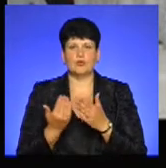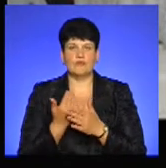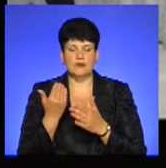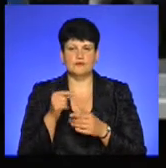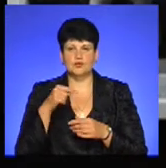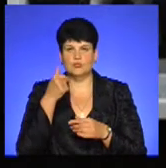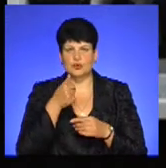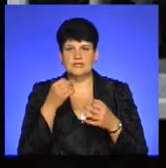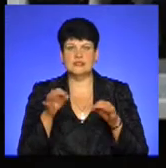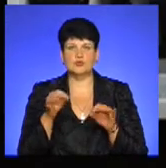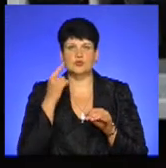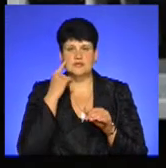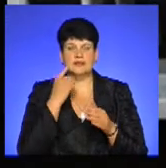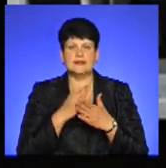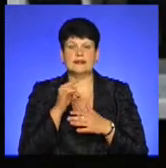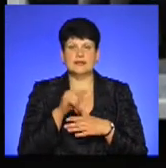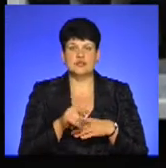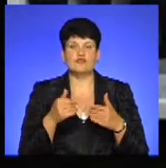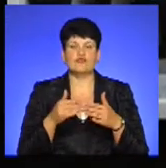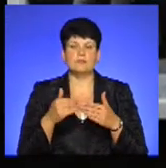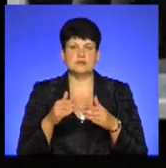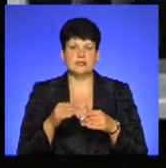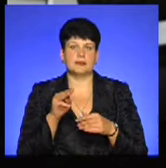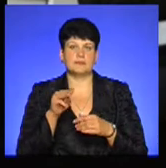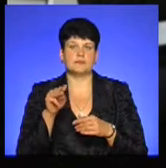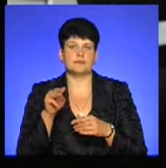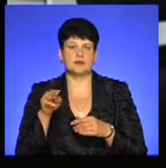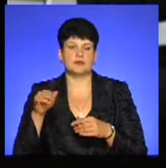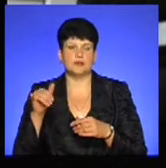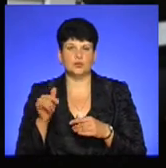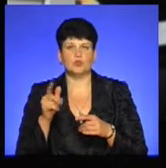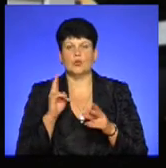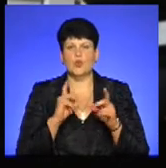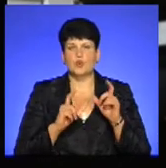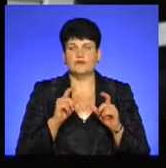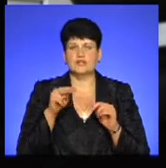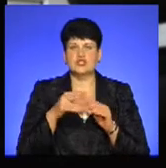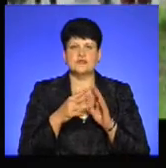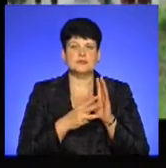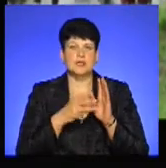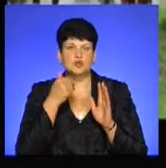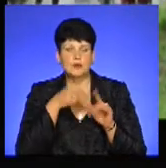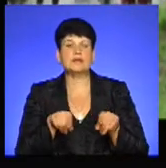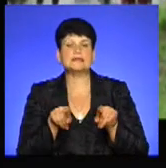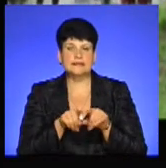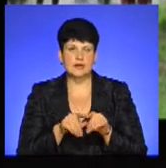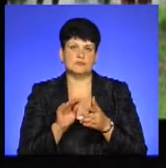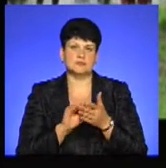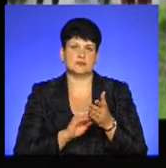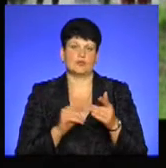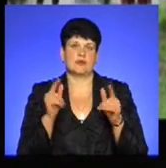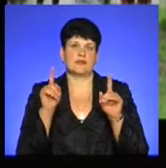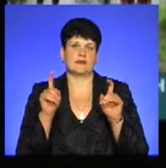незалежного оцінювання є те, що випускники професійних технічних училищ та коледжів з 2018 року також складатимуть